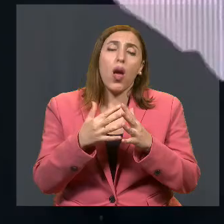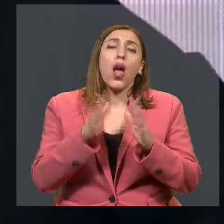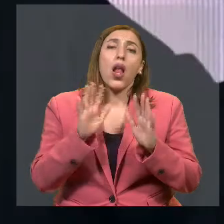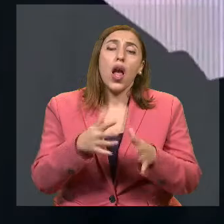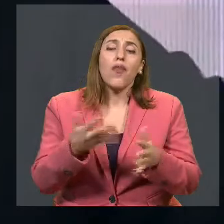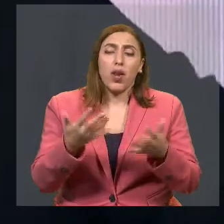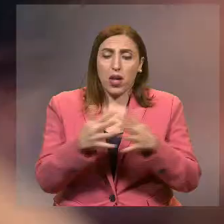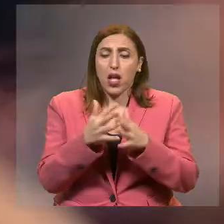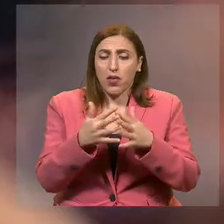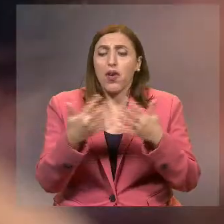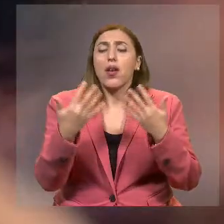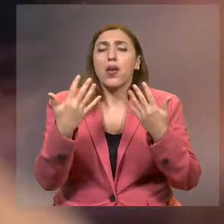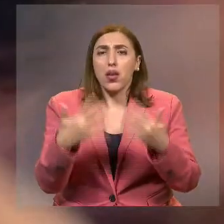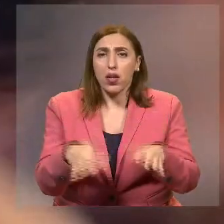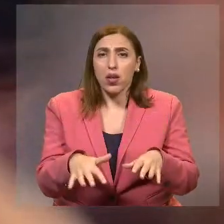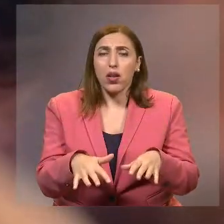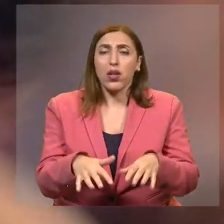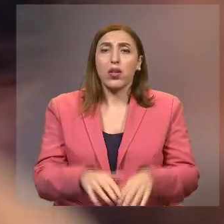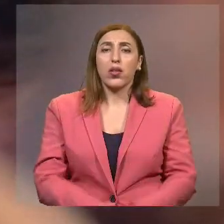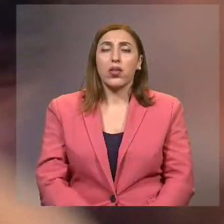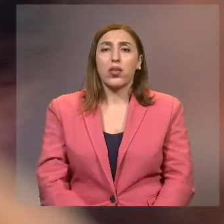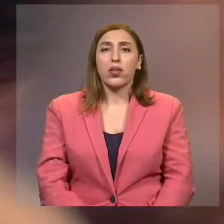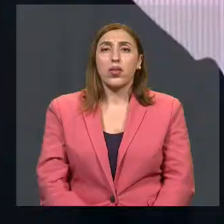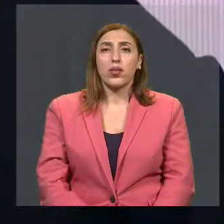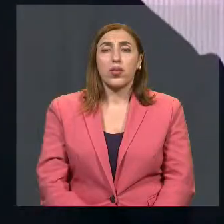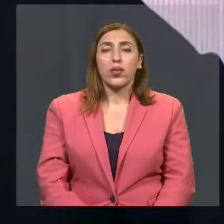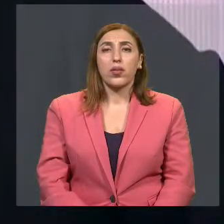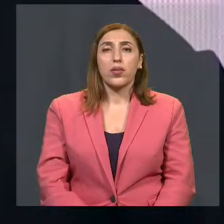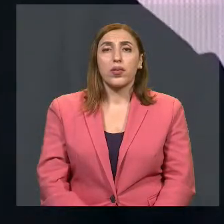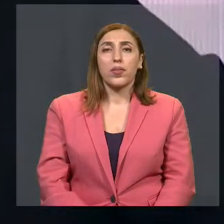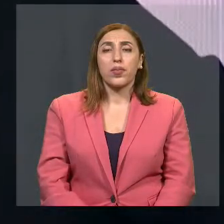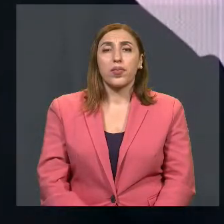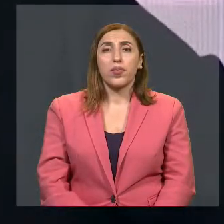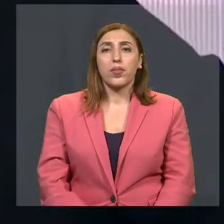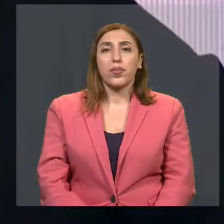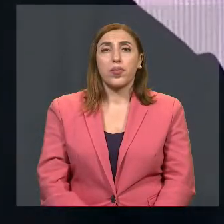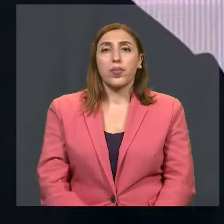վերջո ամեն ինչ հասավ այն իրավիճակին, որն այժմ ստեղծվել է։